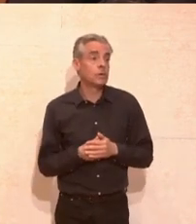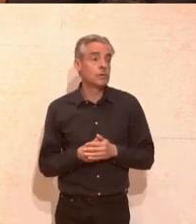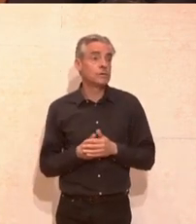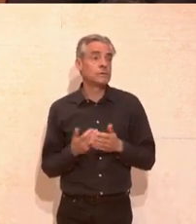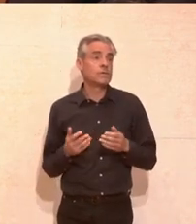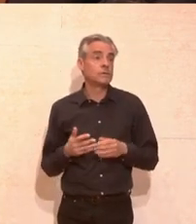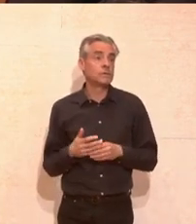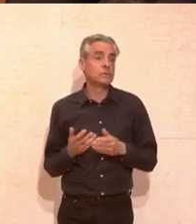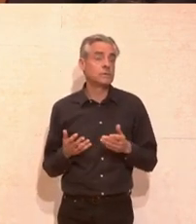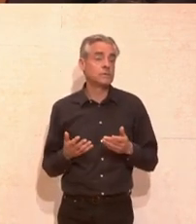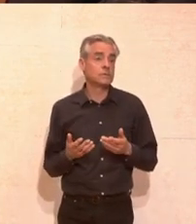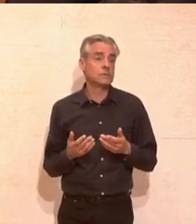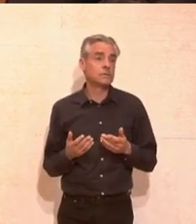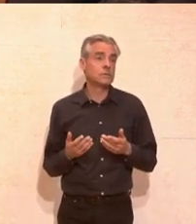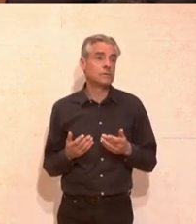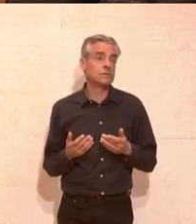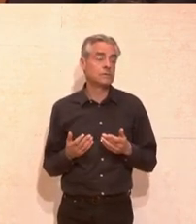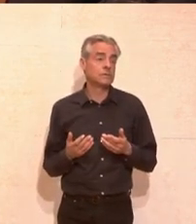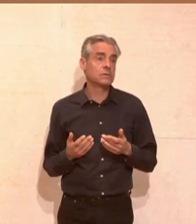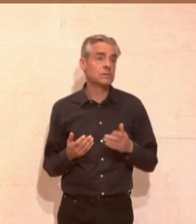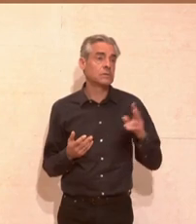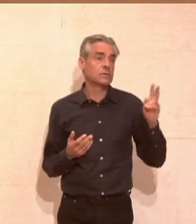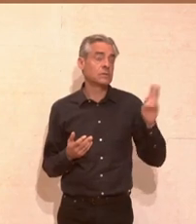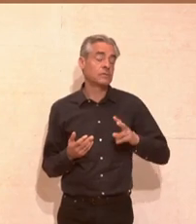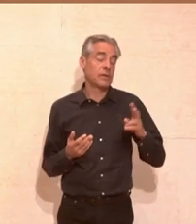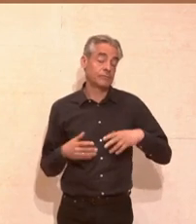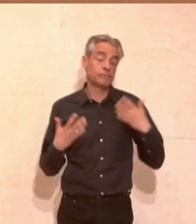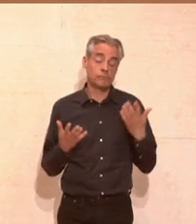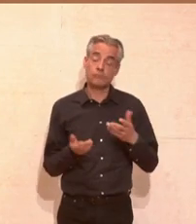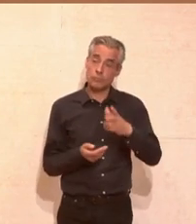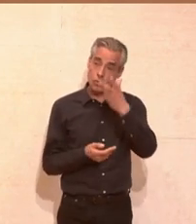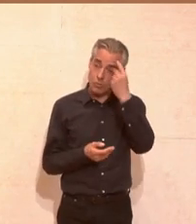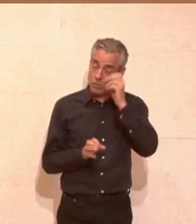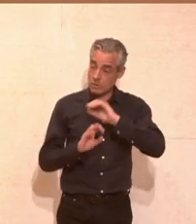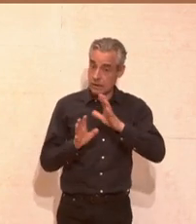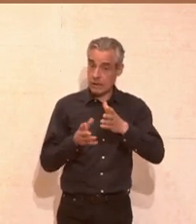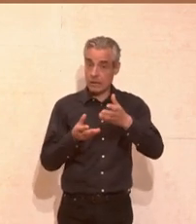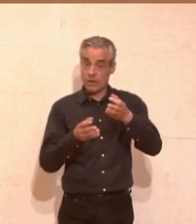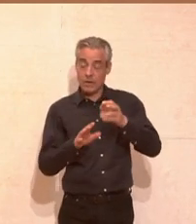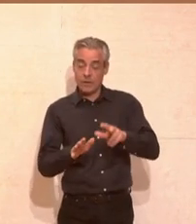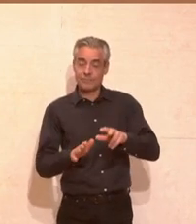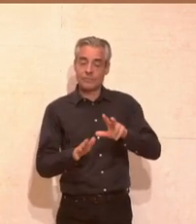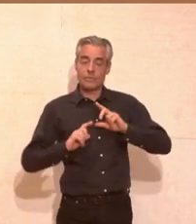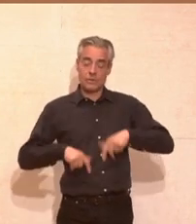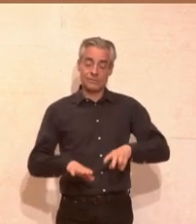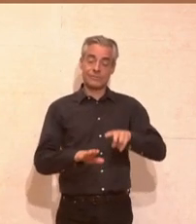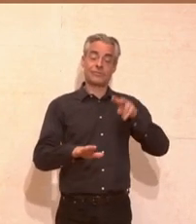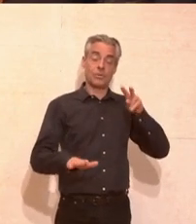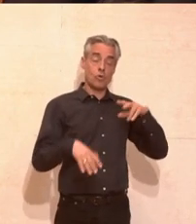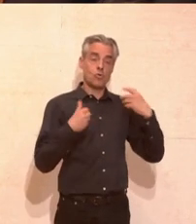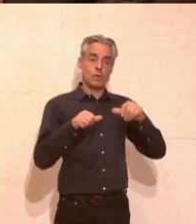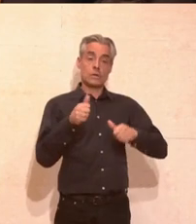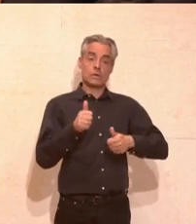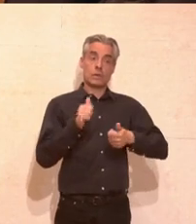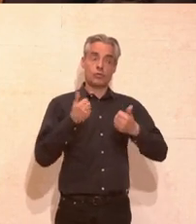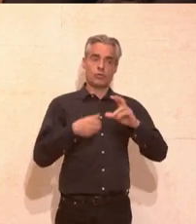Et voilà, donc ça c'est une difficulté. Oui, tout à fait. Et ça je comprends bien que, vu de l'école, ça, c'est un vrai challenge. Alors, à